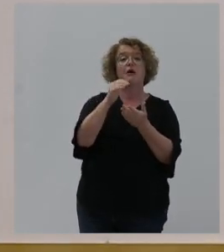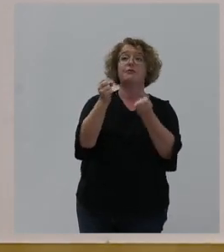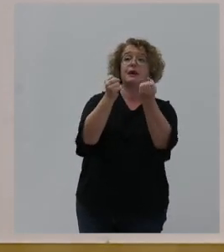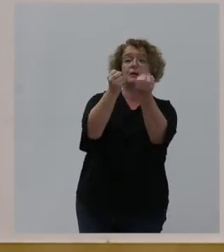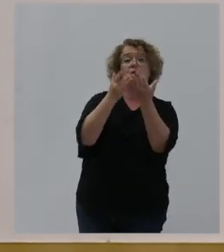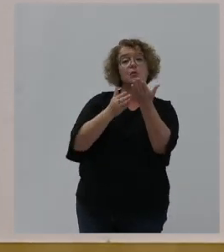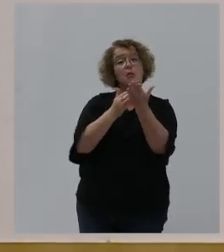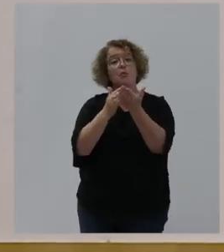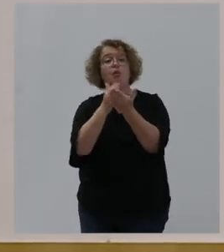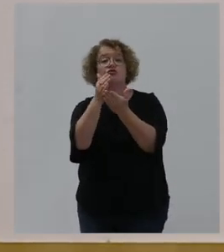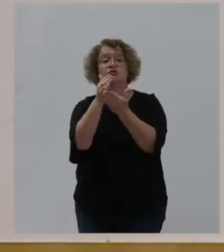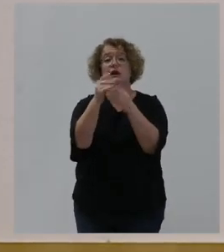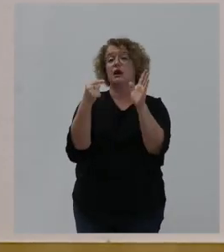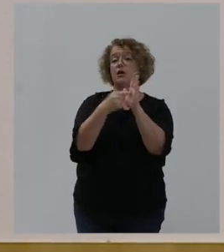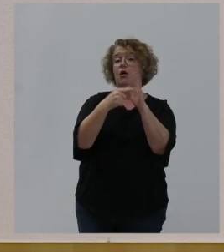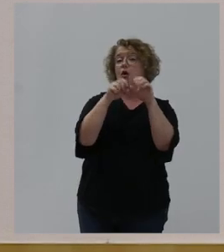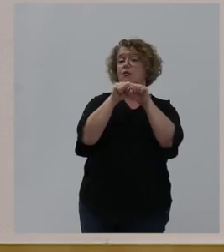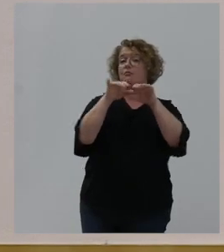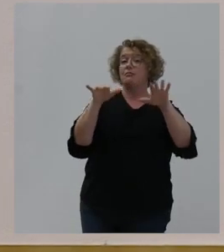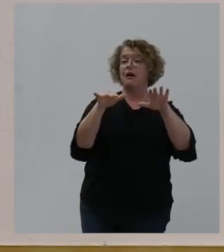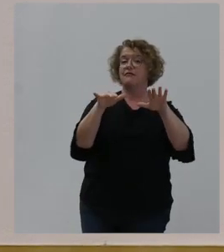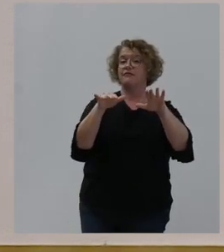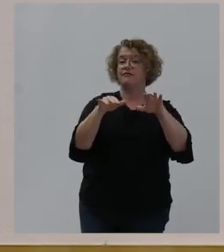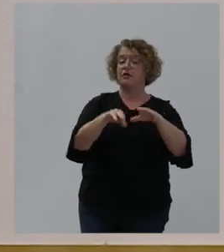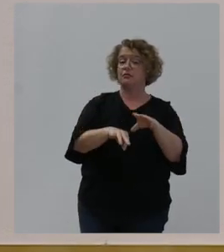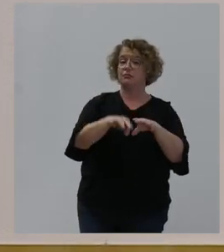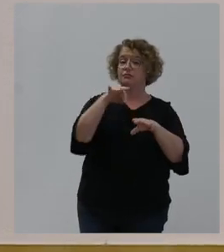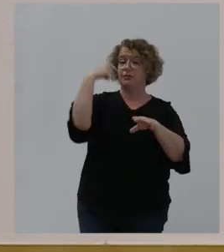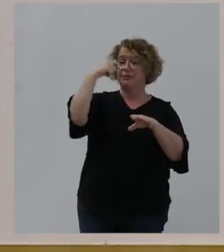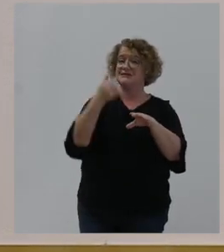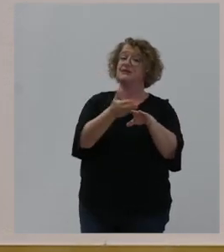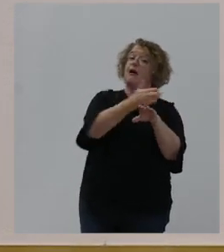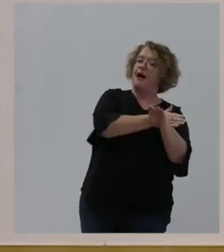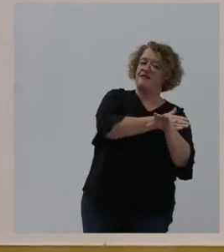connectés ont été publiés pendant la mandature précédente.